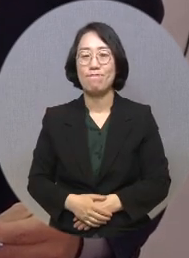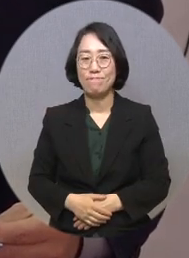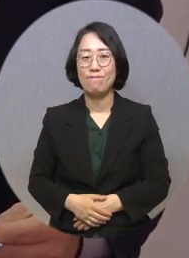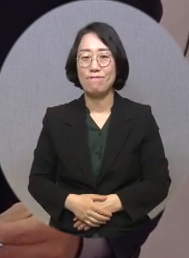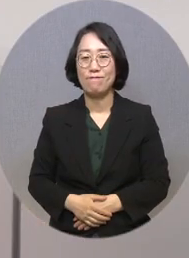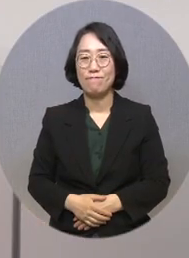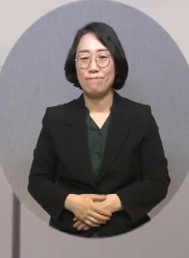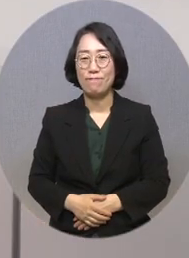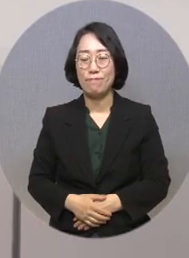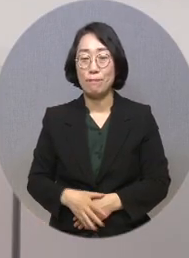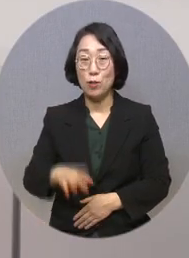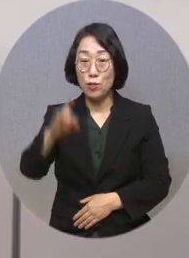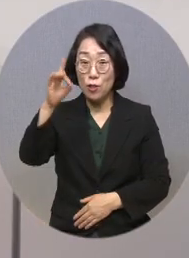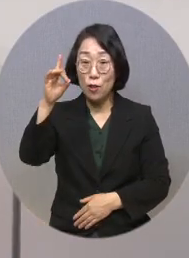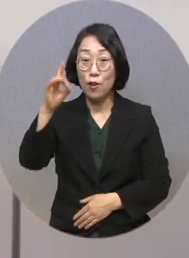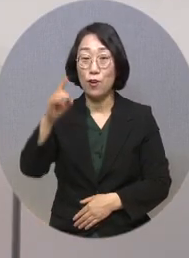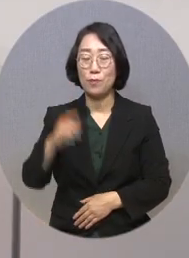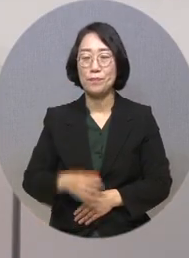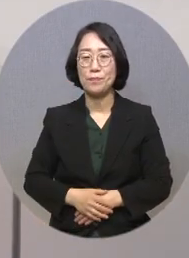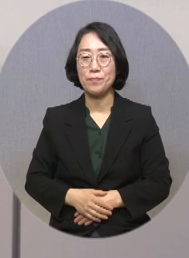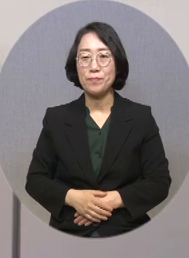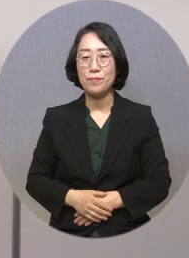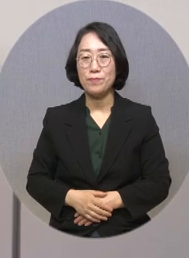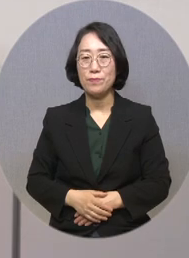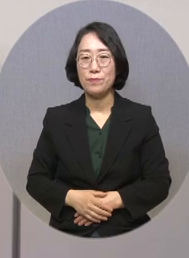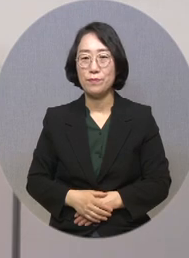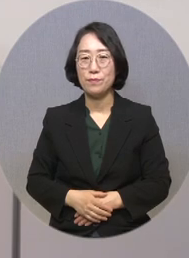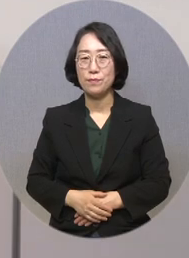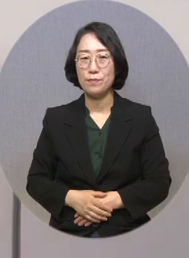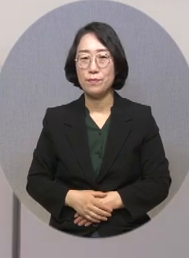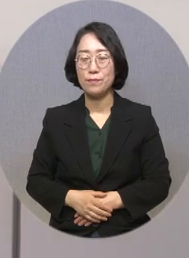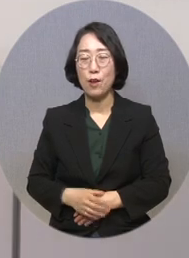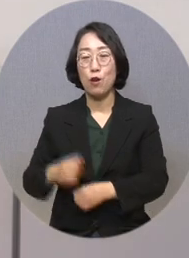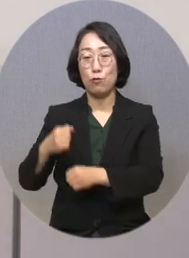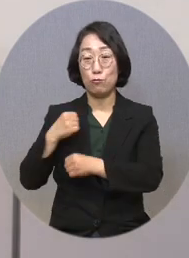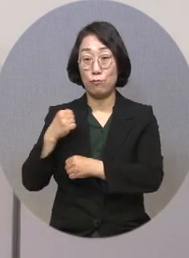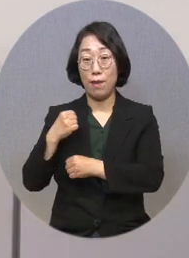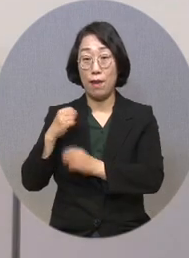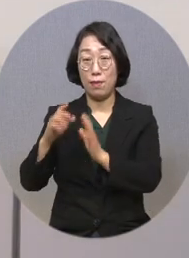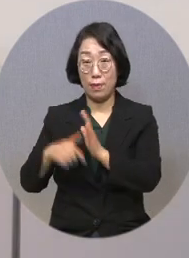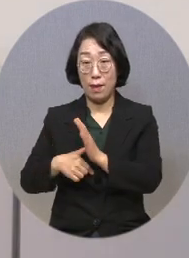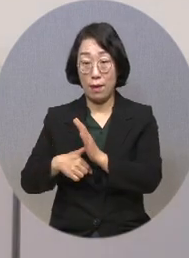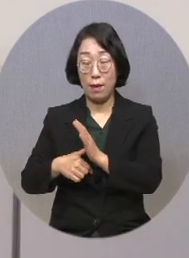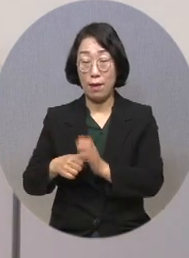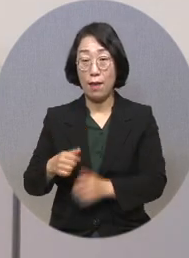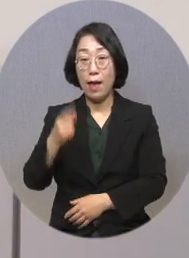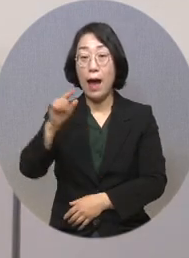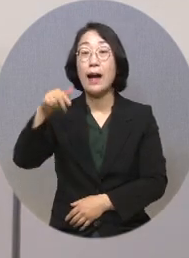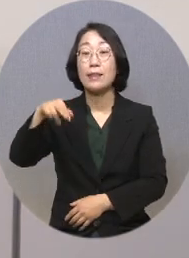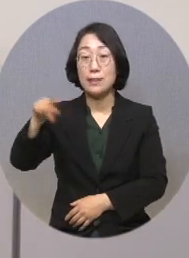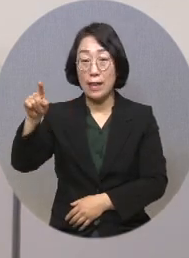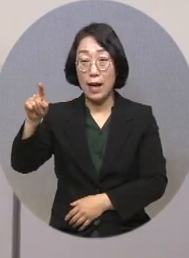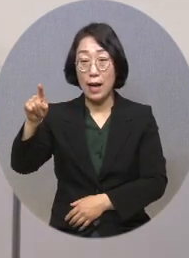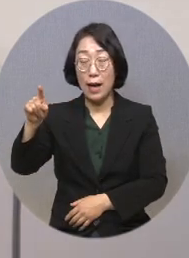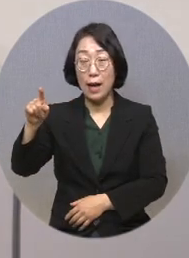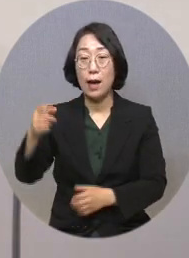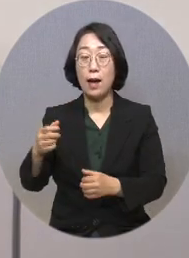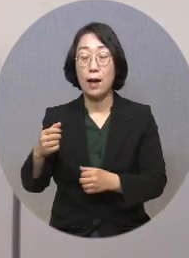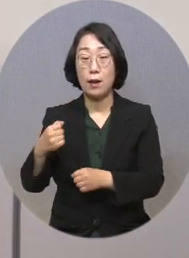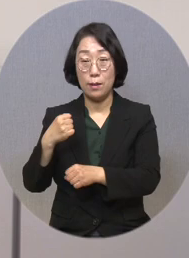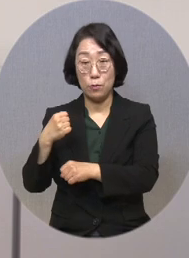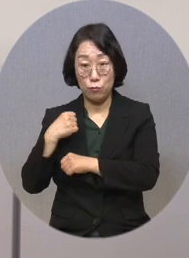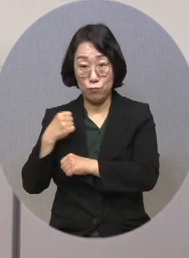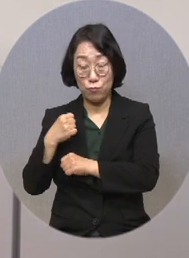말씀드리겠습니다. 먼저 군대 생활을 학사장교로 제대한 저는 자유민주주의